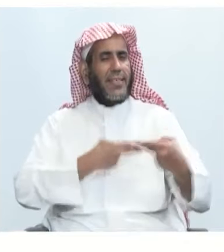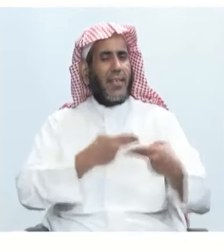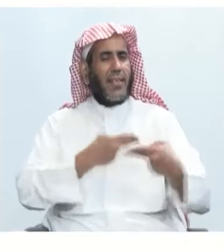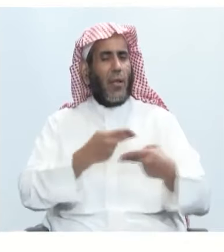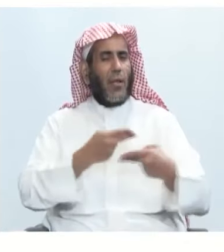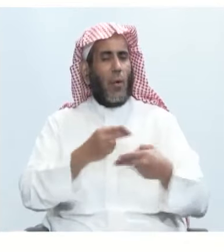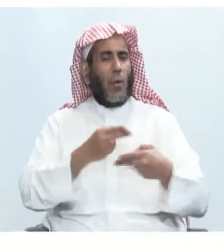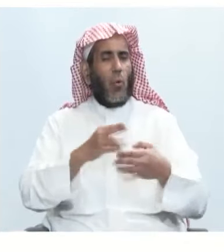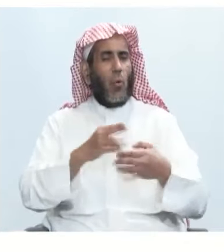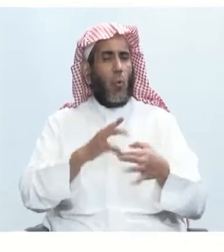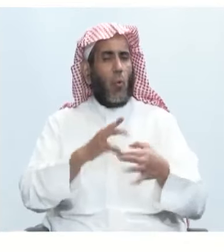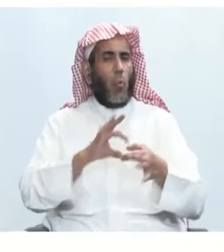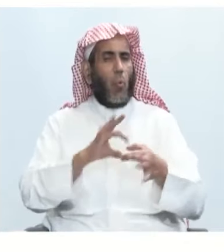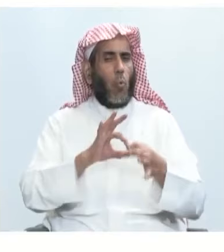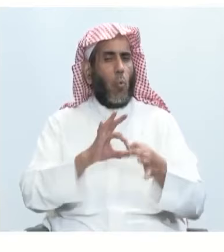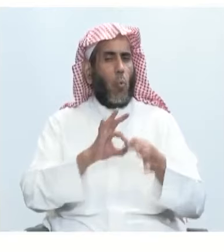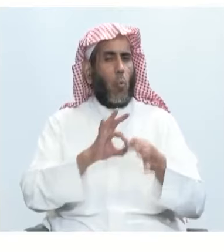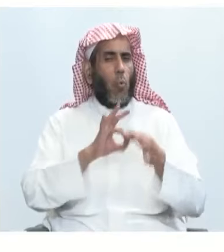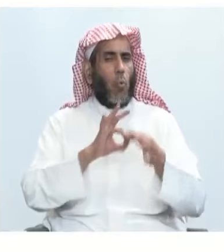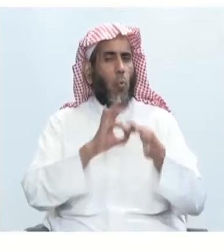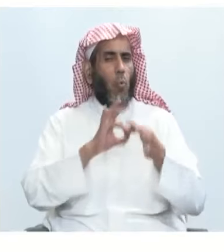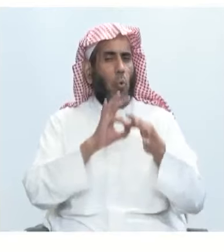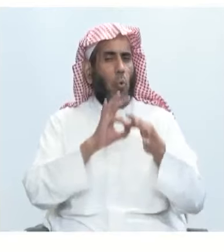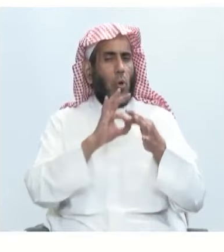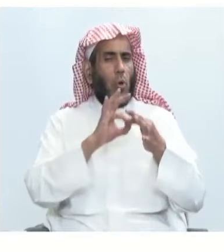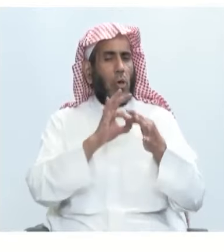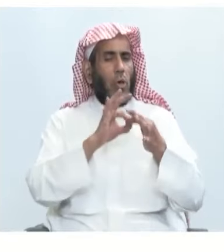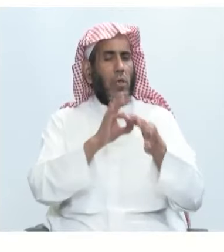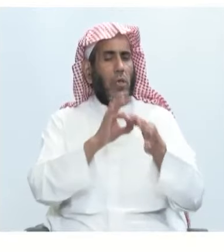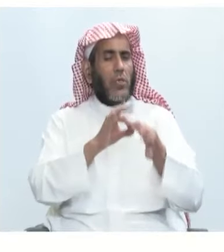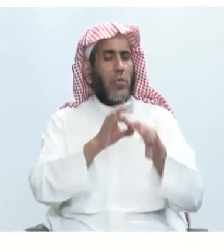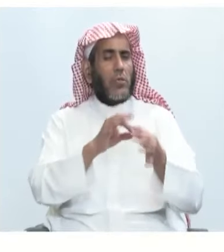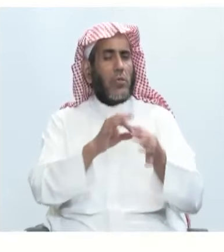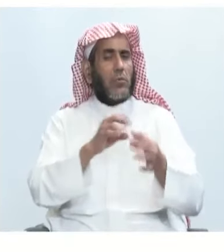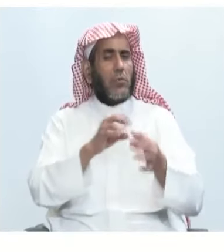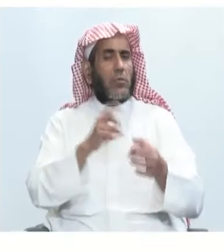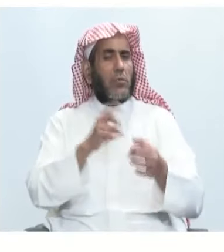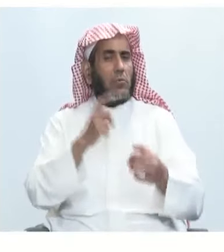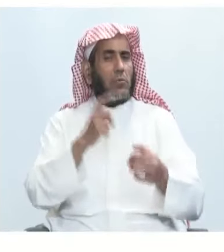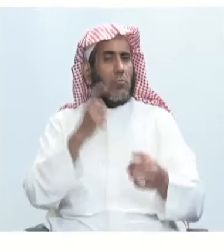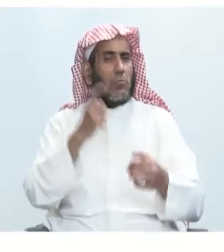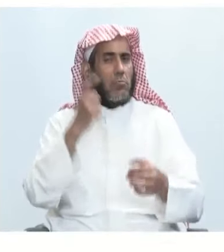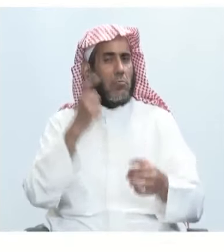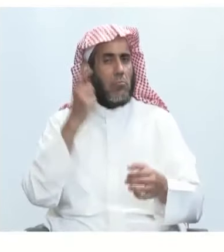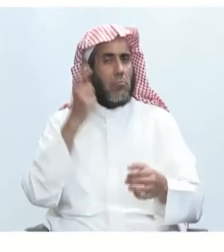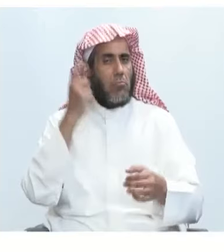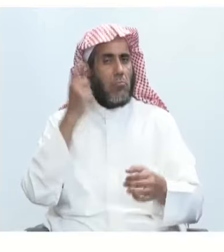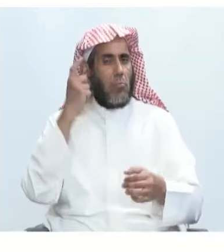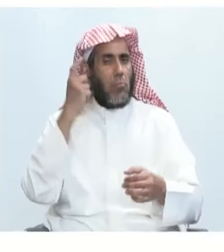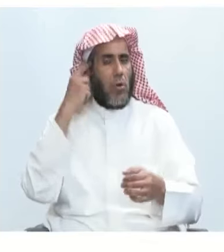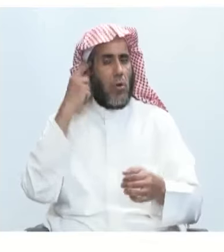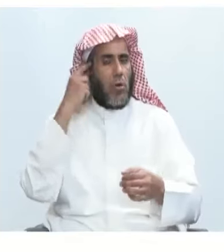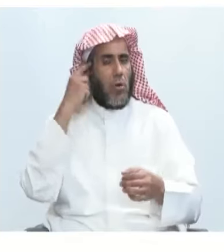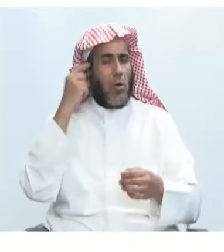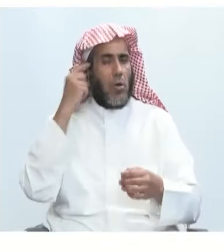التواصل هذه العوامل المؤثره في التواصل الاقناعي وكذلك بعض نشاطات التعلم يشاركني في تقديم هذا الدرس في لغه الاشاره الاستاذ محمد